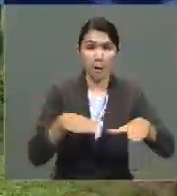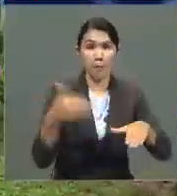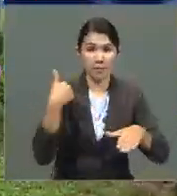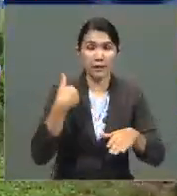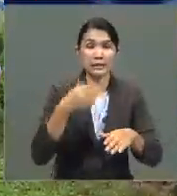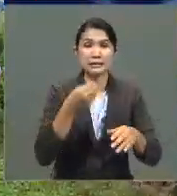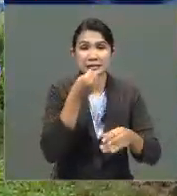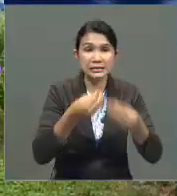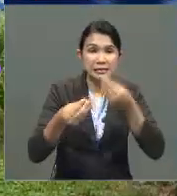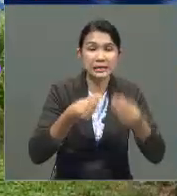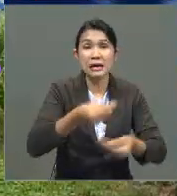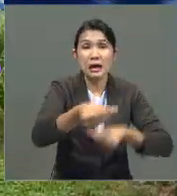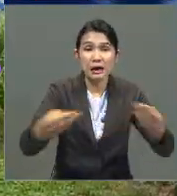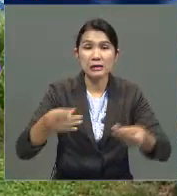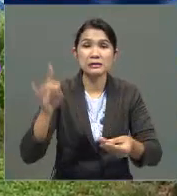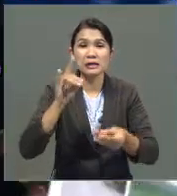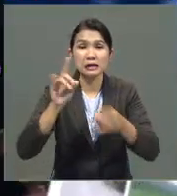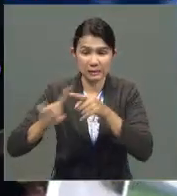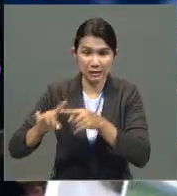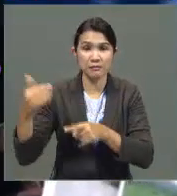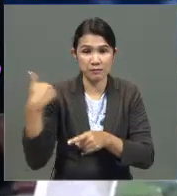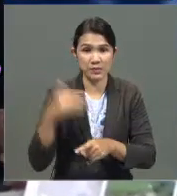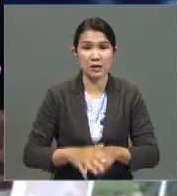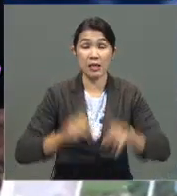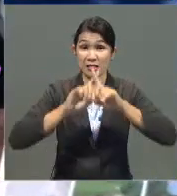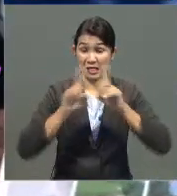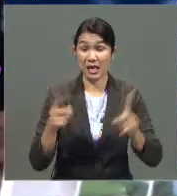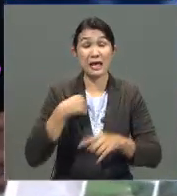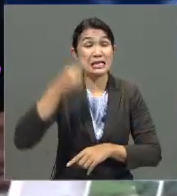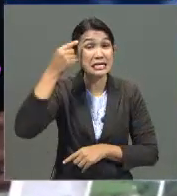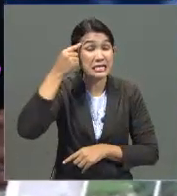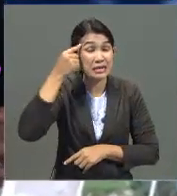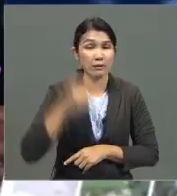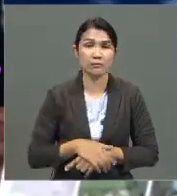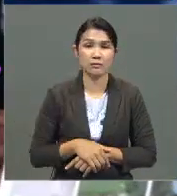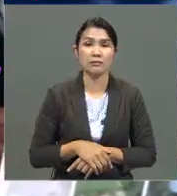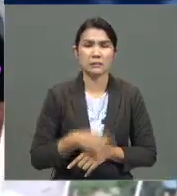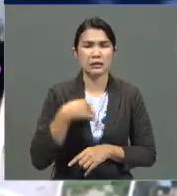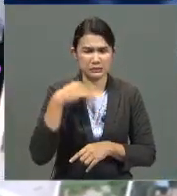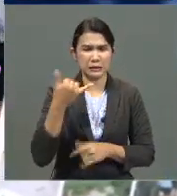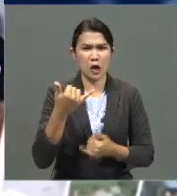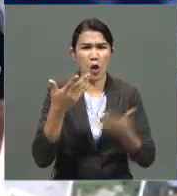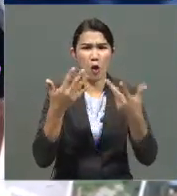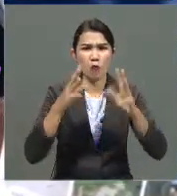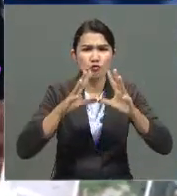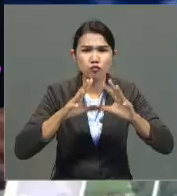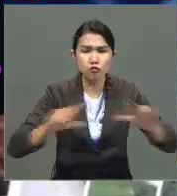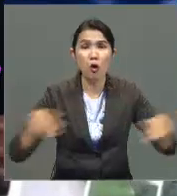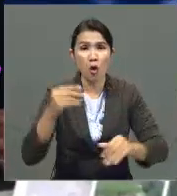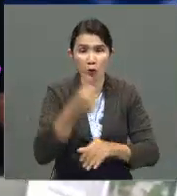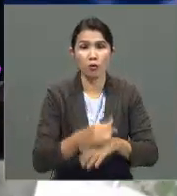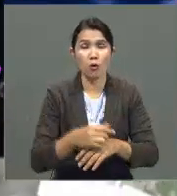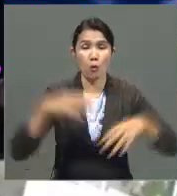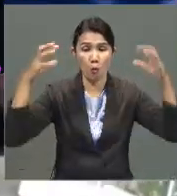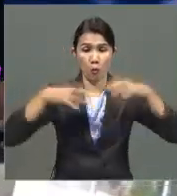ารแห้งให้กับสัตว์เพื่อบรรเทาความเดือดร้อนแล้วแต่ก็คาดว่าสถานการณ์เนี่ยน่าจะคลี่คลายเร็วนะคะและฝนที่ตกล